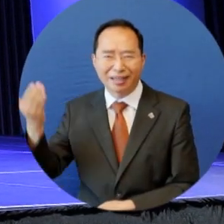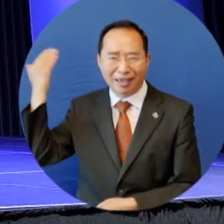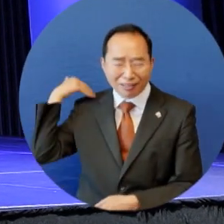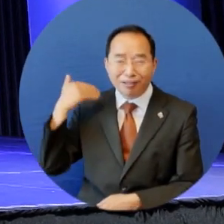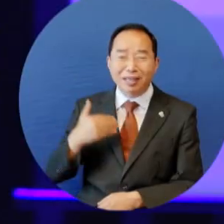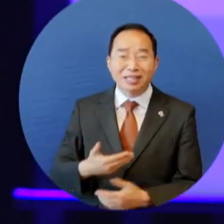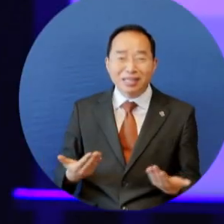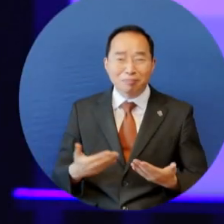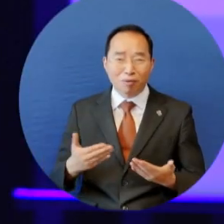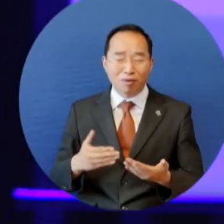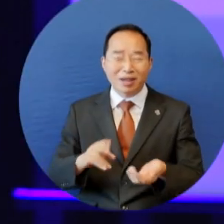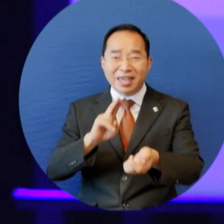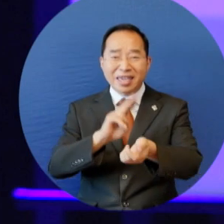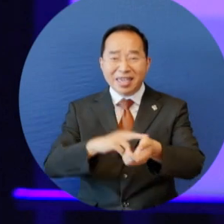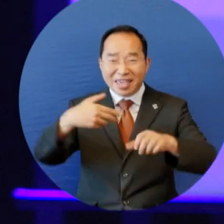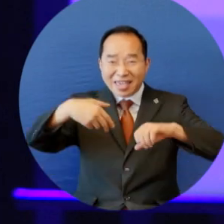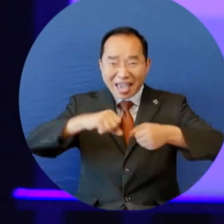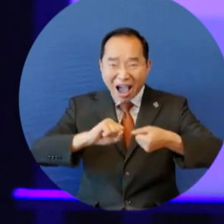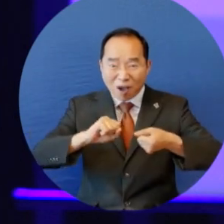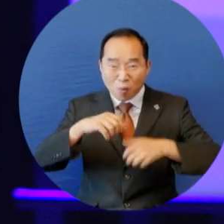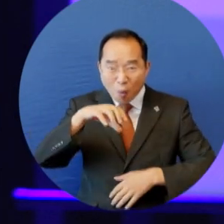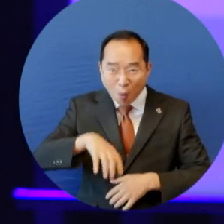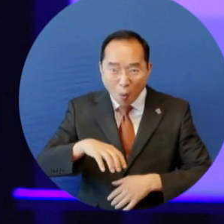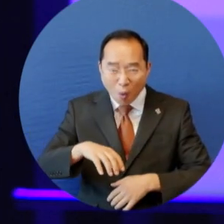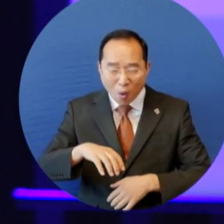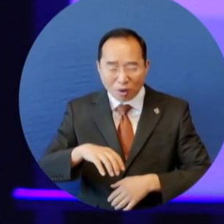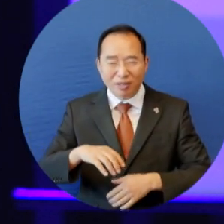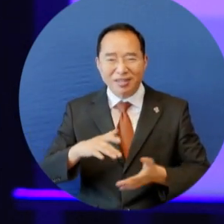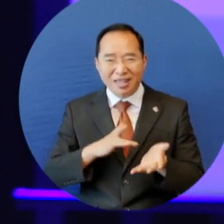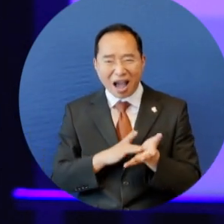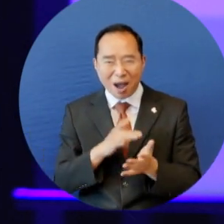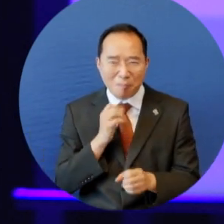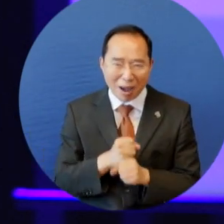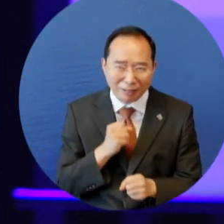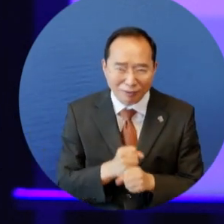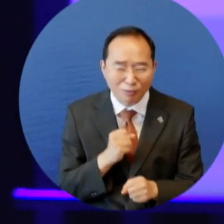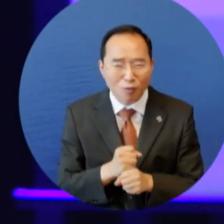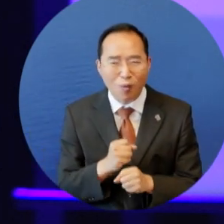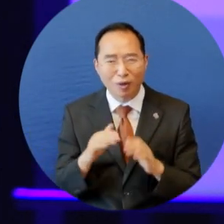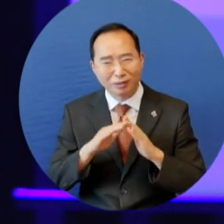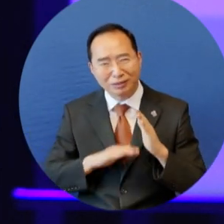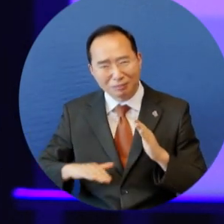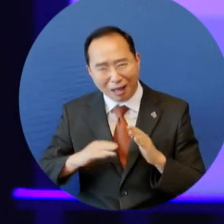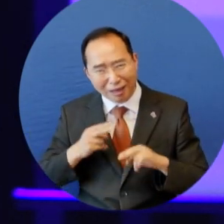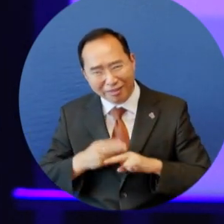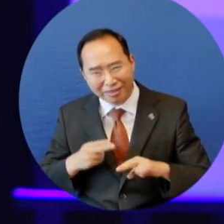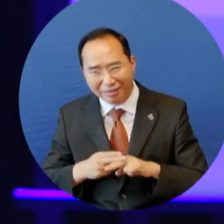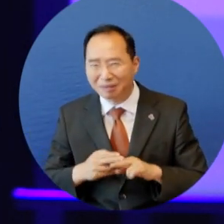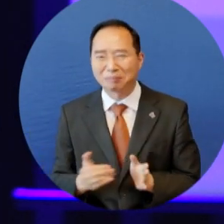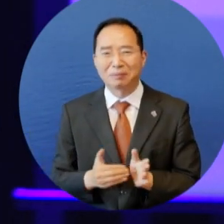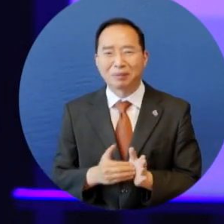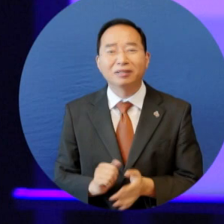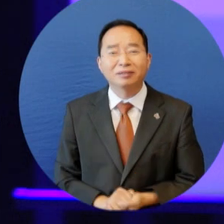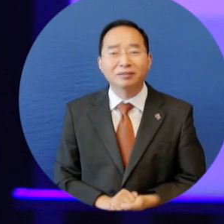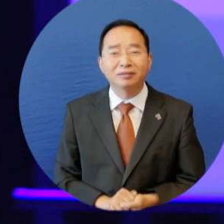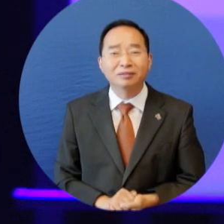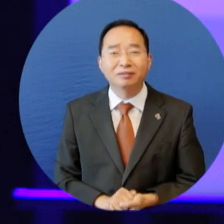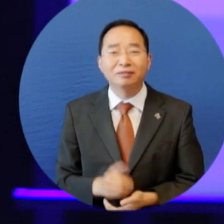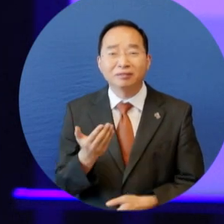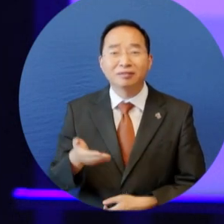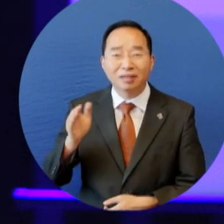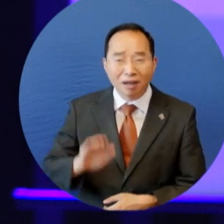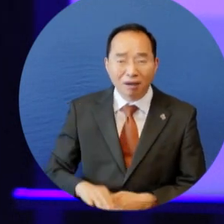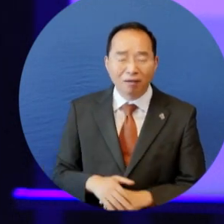건 아닙니다. 그저 한약국에서 조용히 약을 짓고 엄마로서 아내로서 살던 사람이었습니다. 그런데